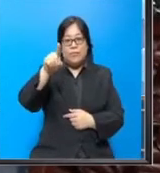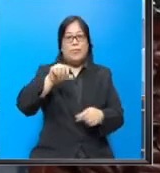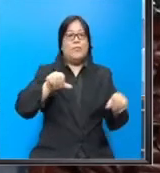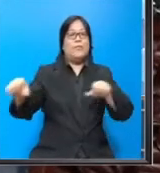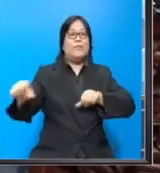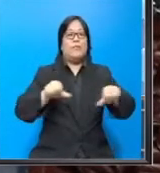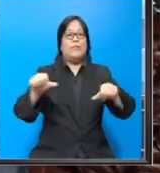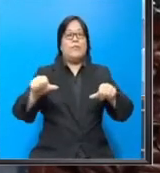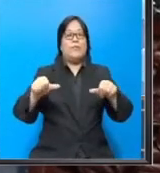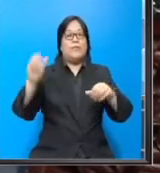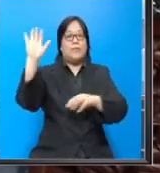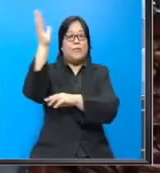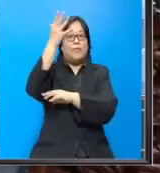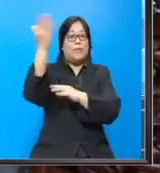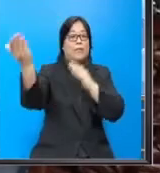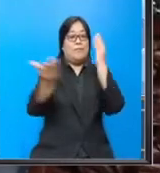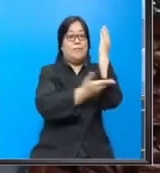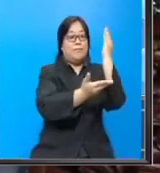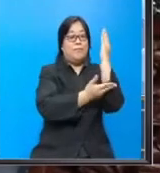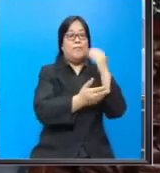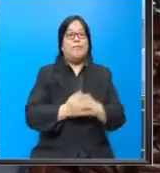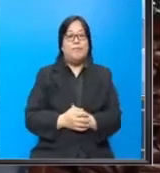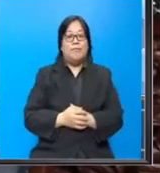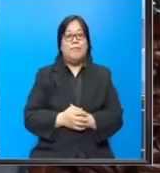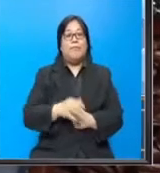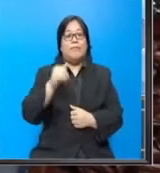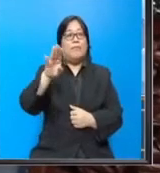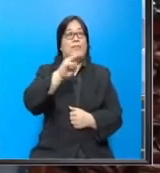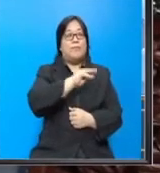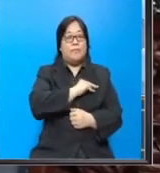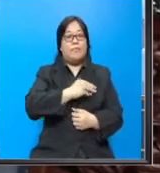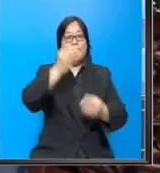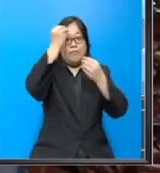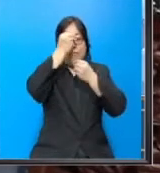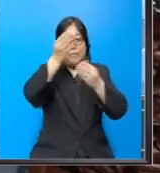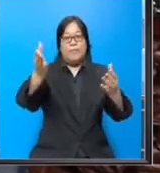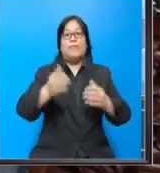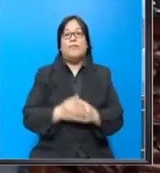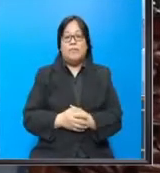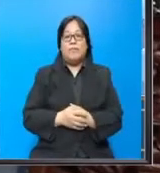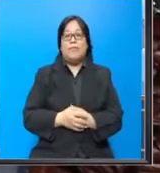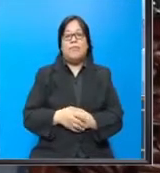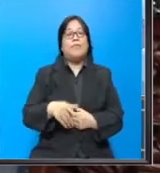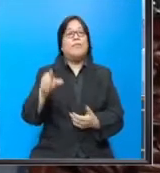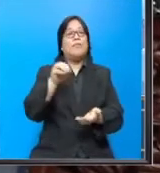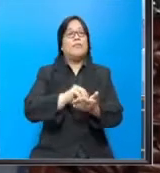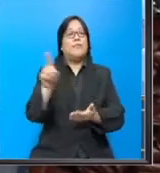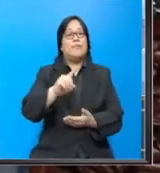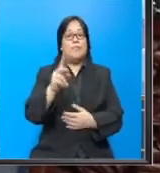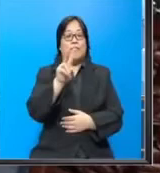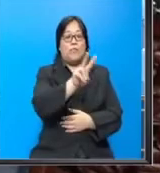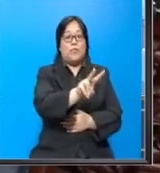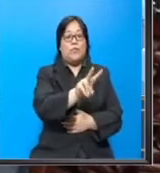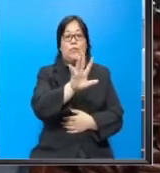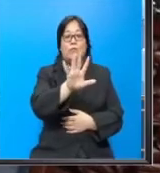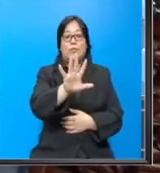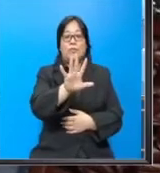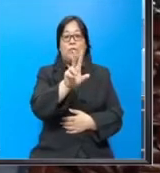activity pembalakan Bolehkah Yang ROM menteri maklumkan dimananya letak